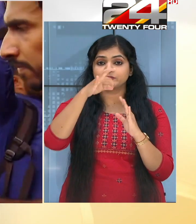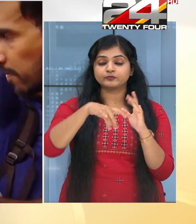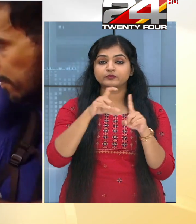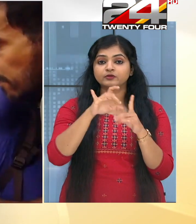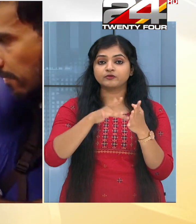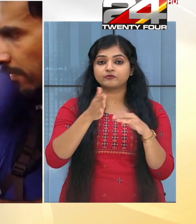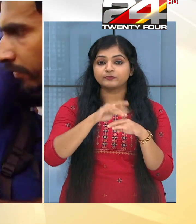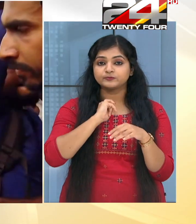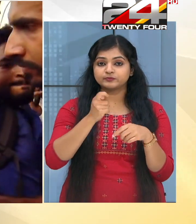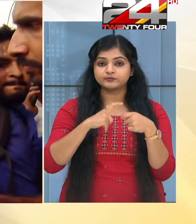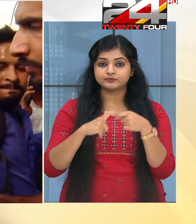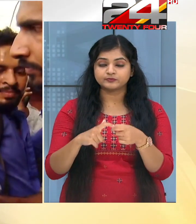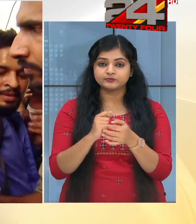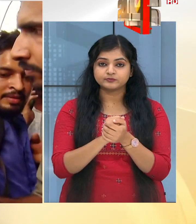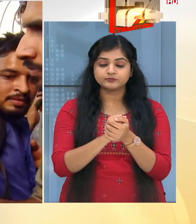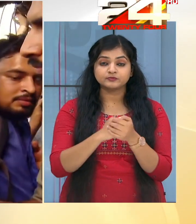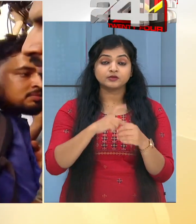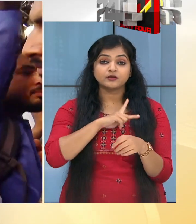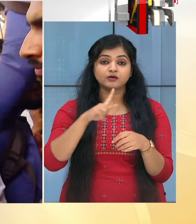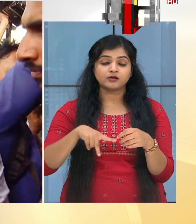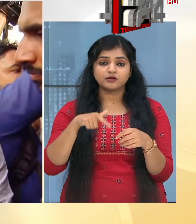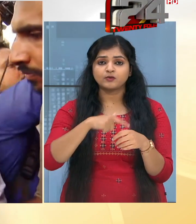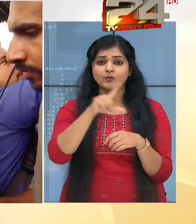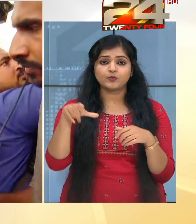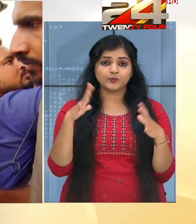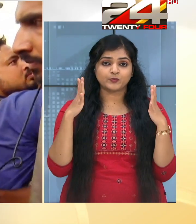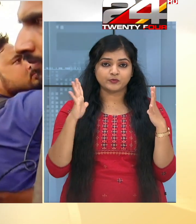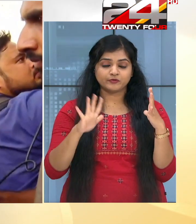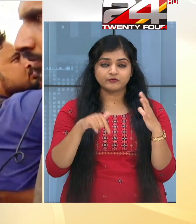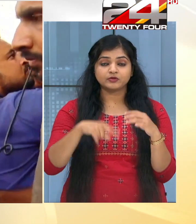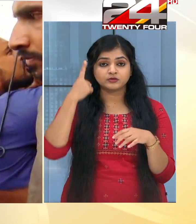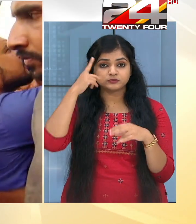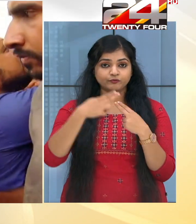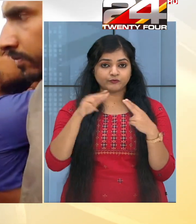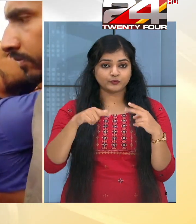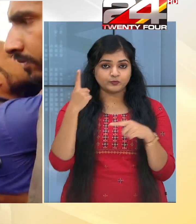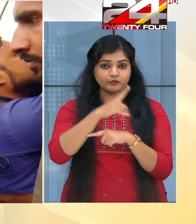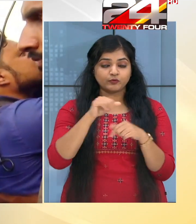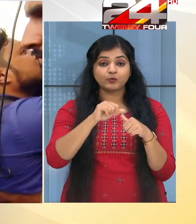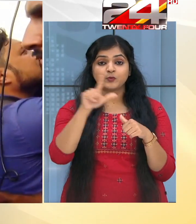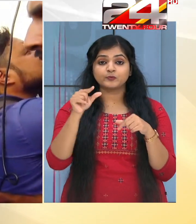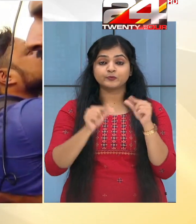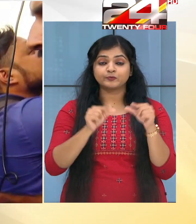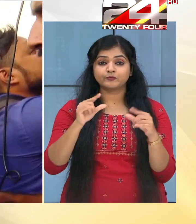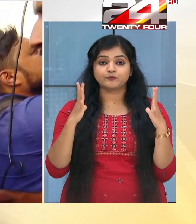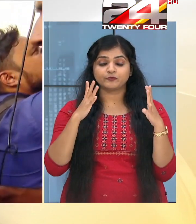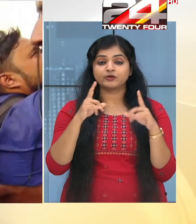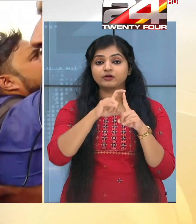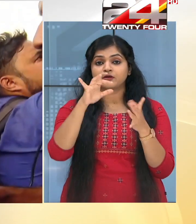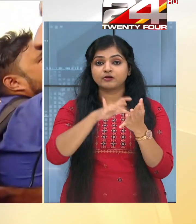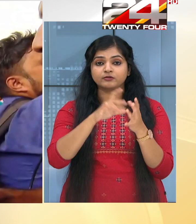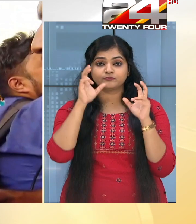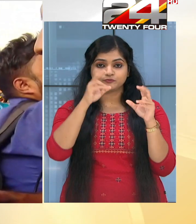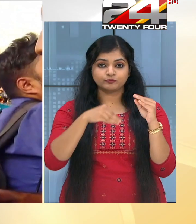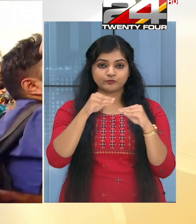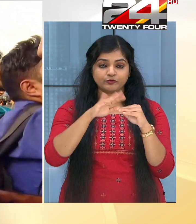ഡൽഹിയിൽ. നിതിൻ, കർണാടകയിലെ ആ സസ്പെൻസിൽ ഇന്നൊരു തീരുമാനമുണ്ടാകുമോ എന്നറിയേണ്ടതുണ്ട്. എല്ലാ കണ്ണുകളും ഇപ്പോൾ ഡൽഹിയിലേക്കാണ്. ഇനി